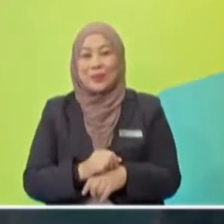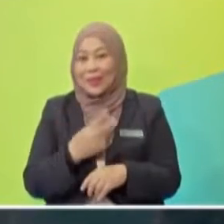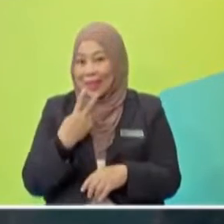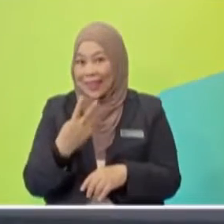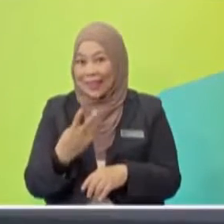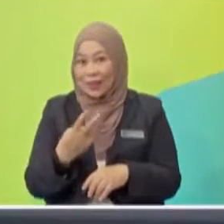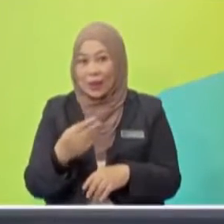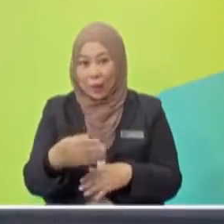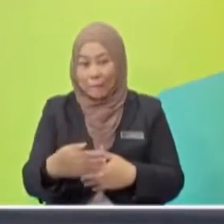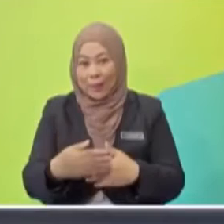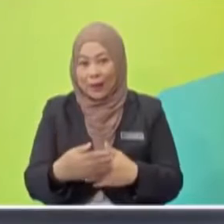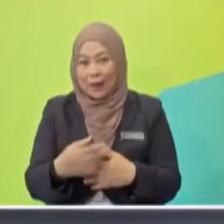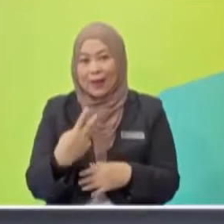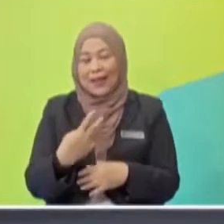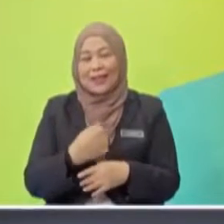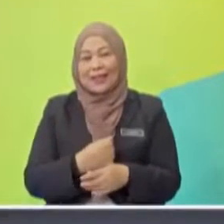dia akan nampakkan